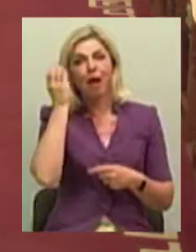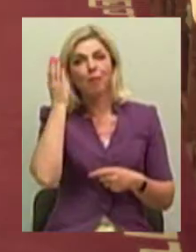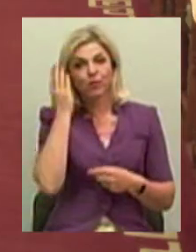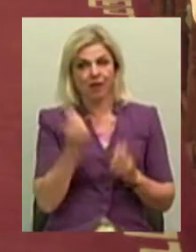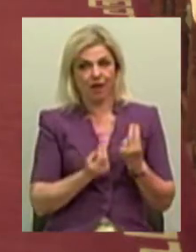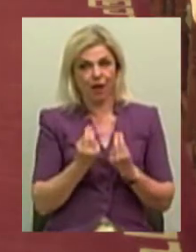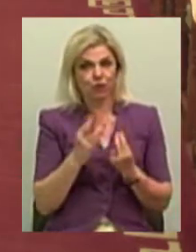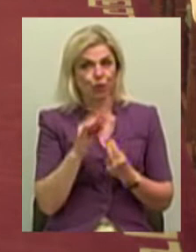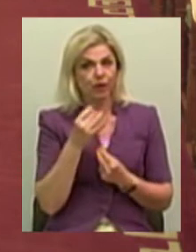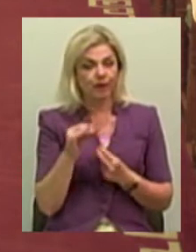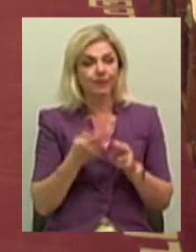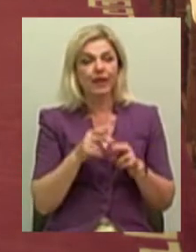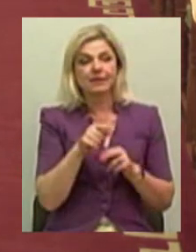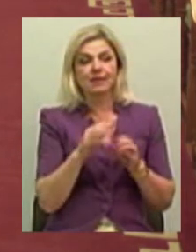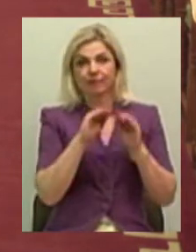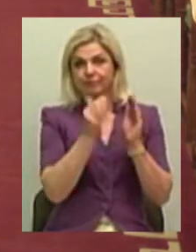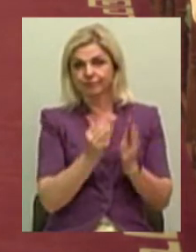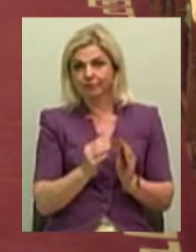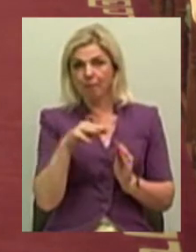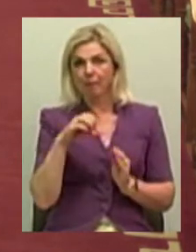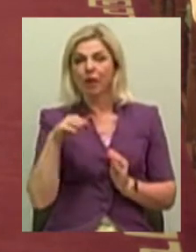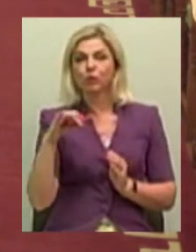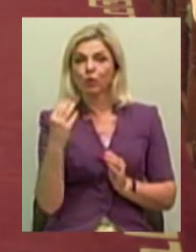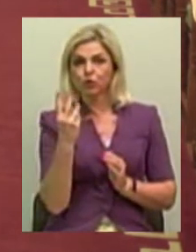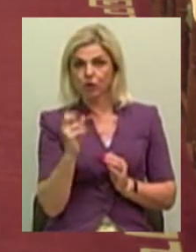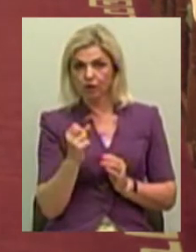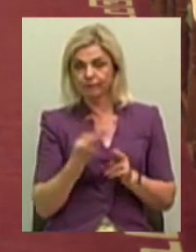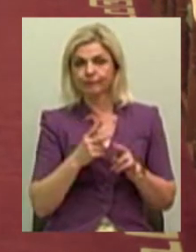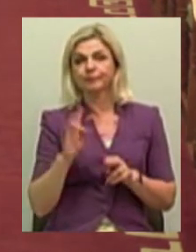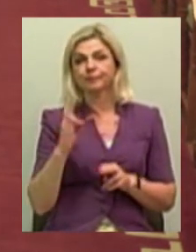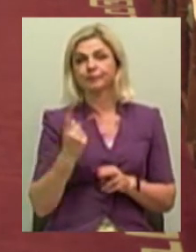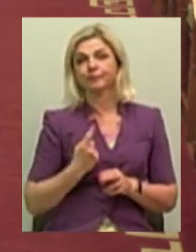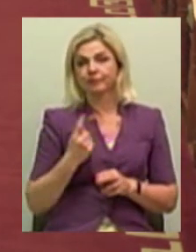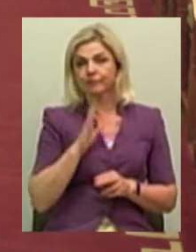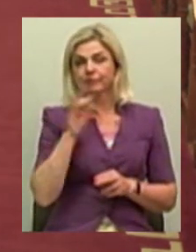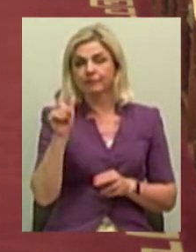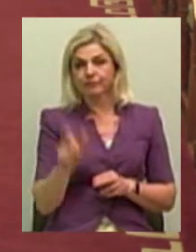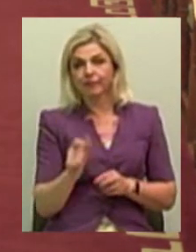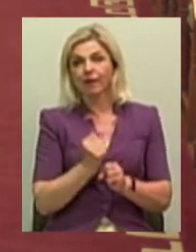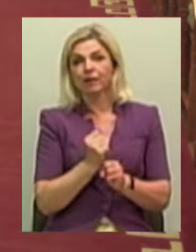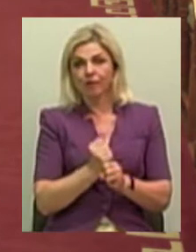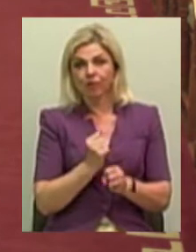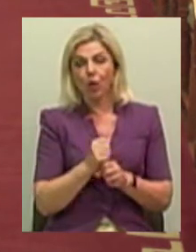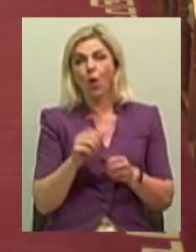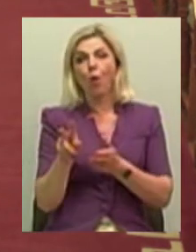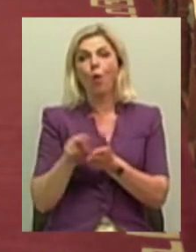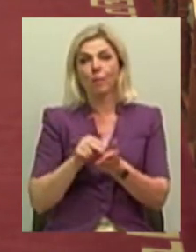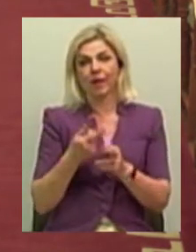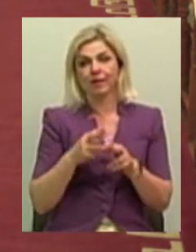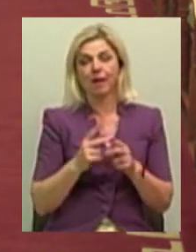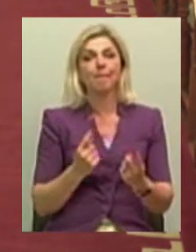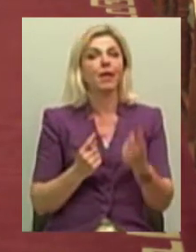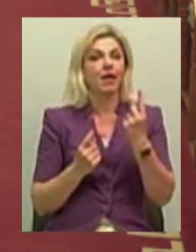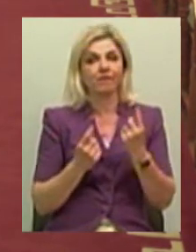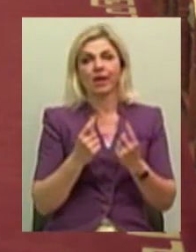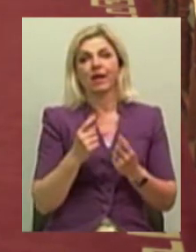іграшкою. Якраз оця матрьошечка, це миколаївська майстриня Олена Каркішка, робила копію з цієї першої